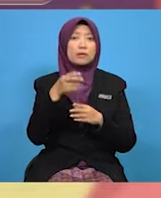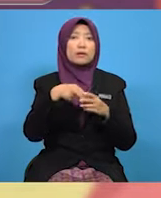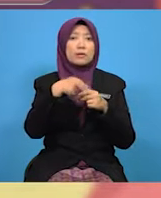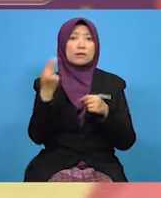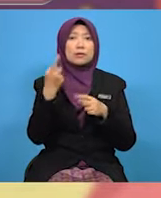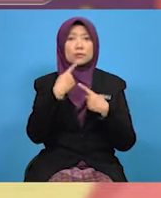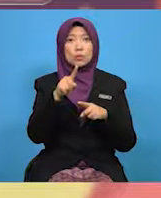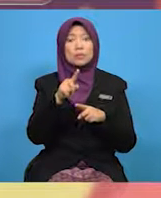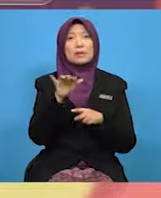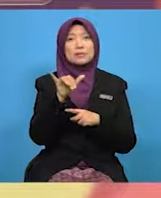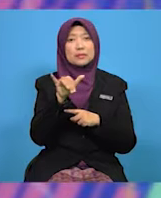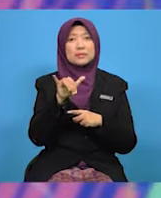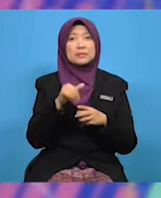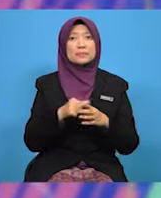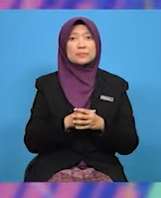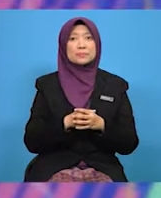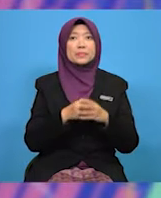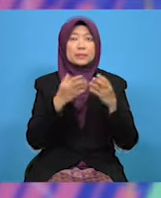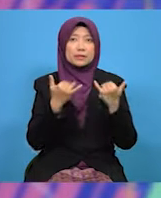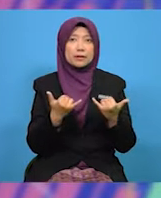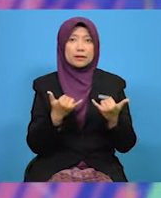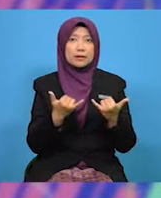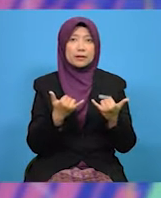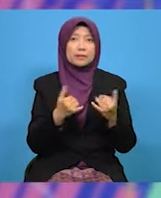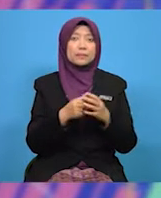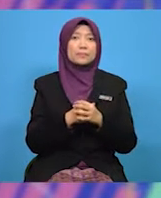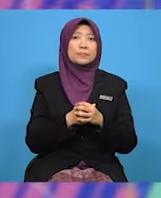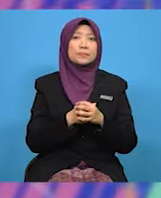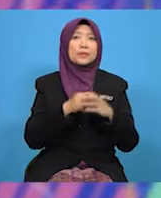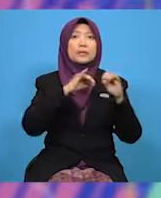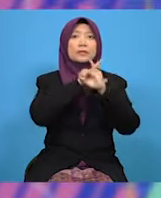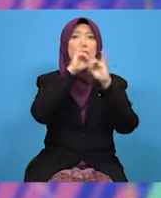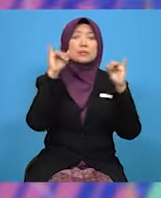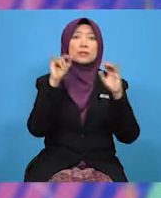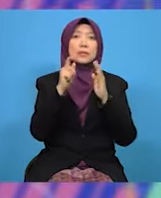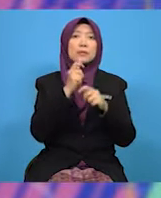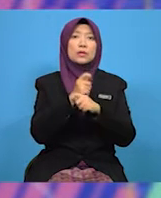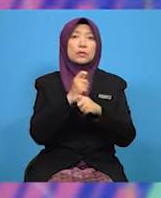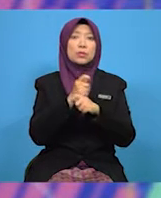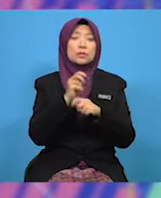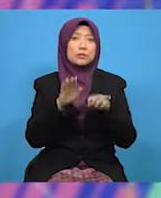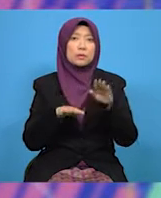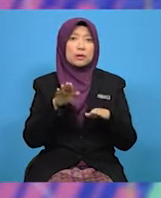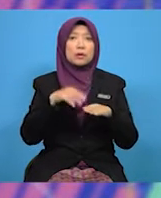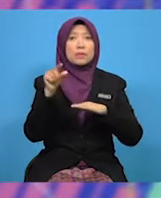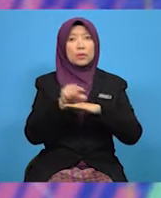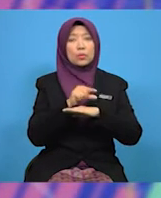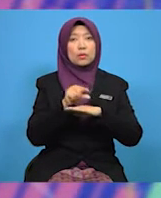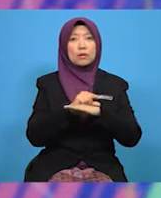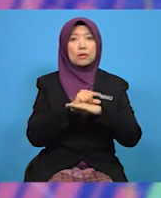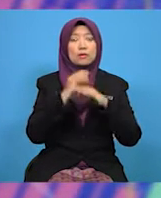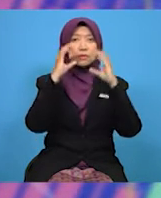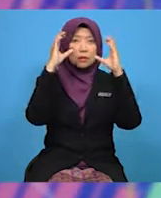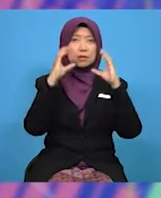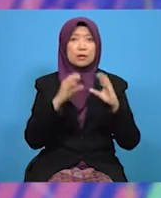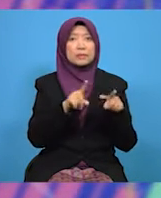jawaban yang sama sekarang saya yang Jelaskan penentuan keseimbangan menggunakan kaedah